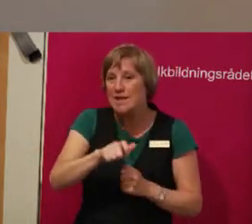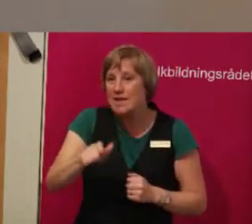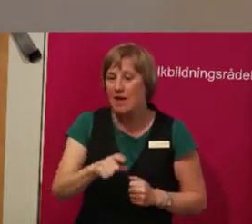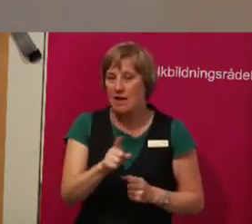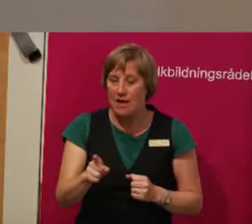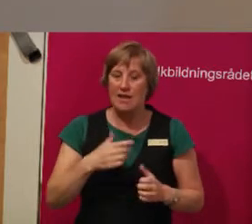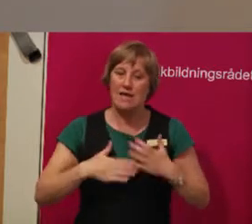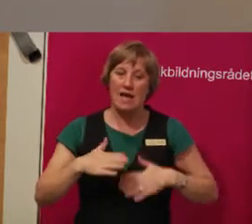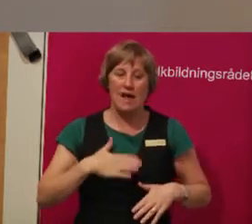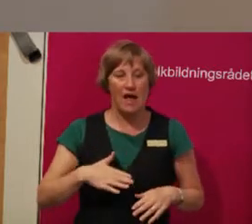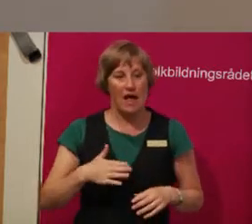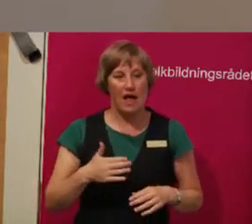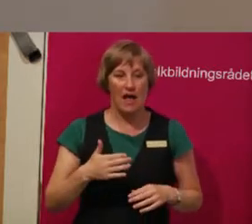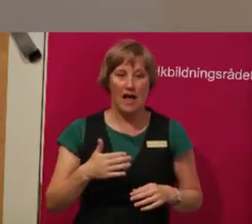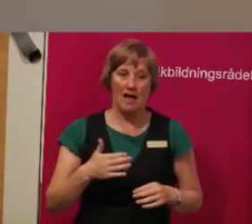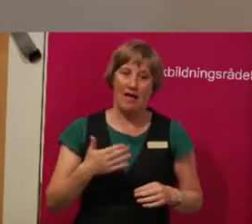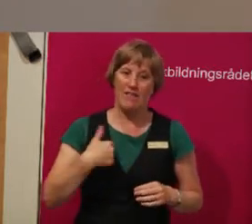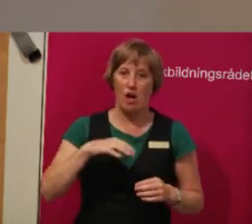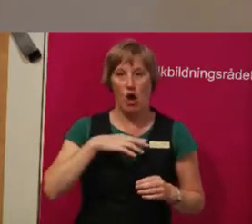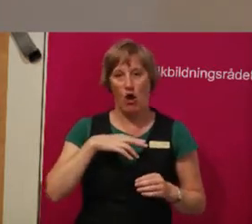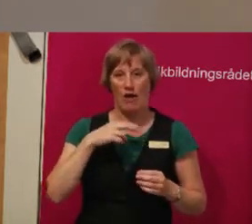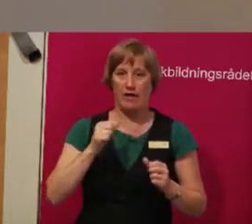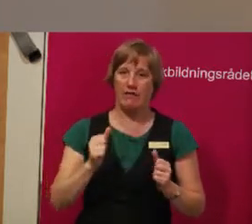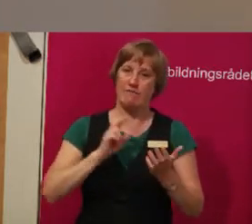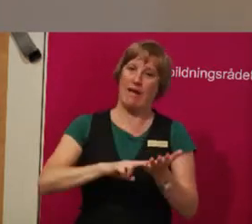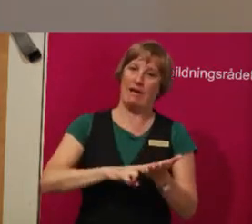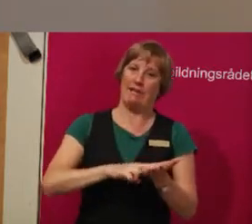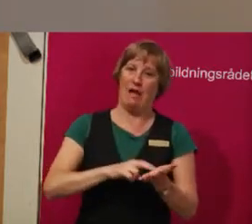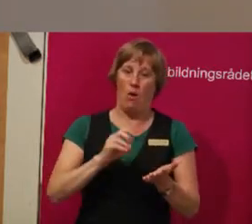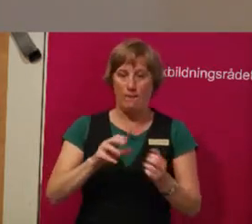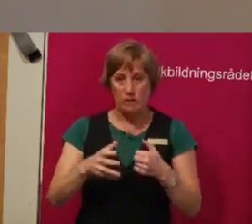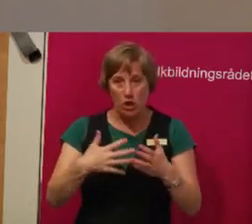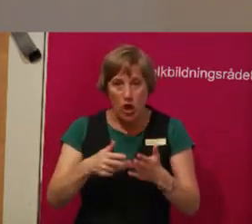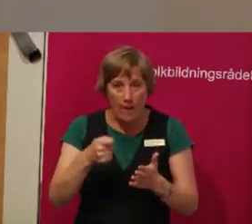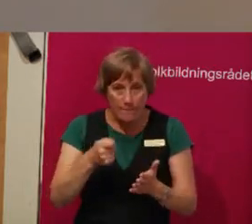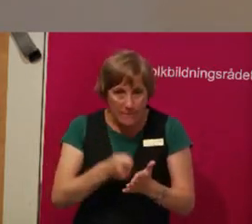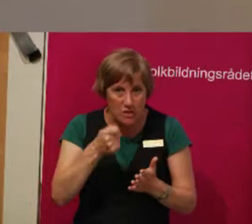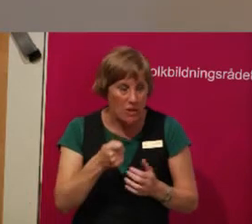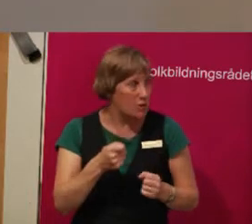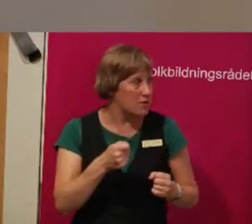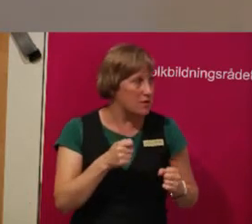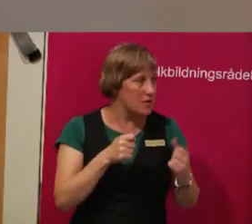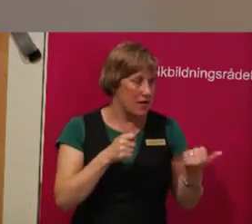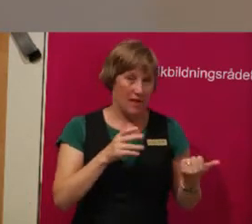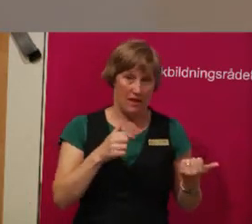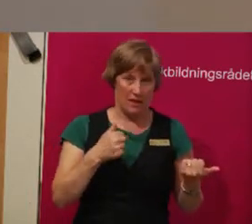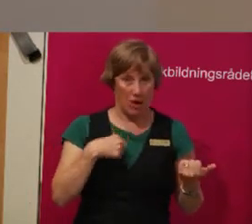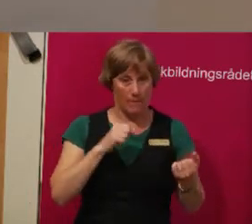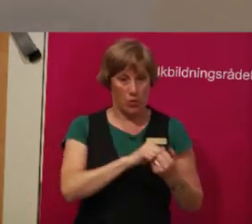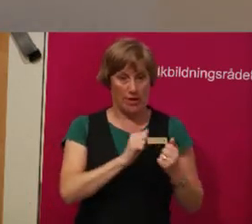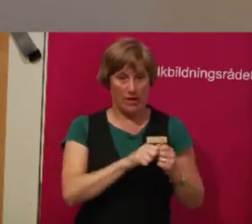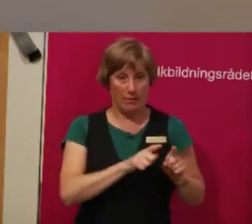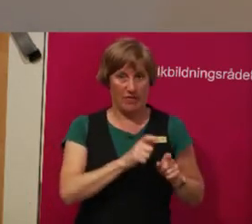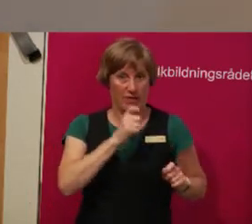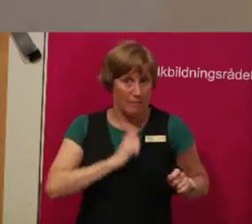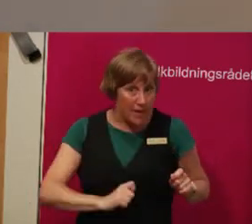sig mot någonting när man fattar svåra beslut. Vi har ju en politiker här bredvid oss, på snart både var vi frågan där, men det